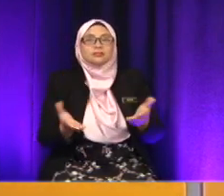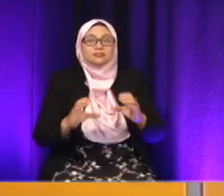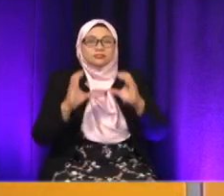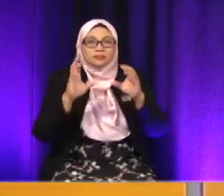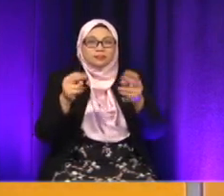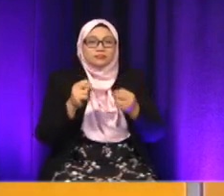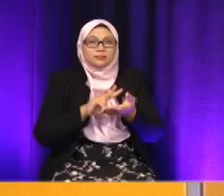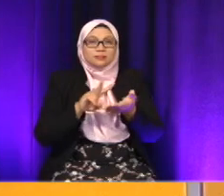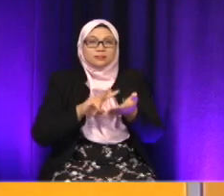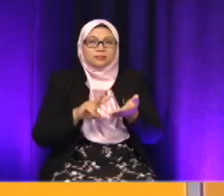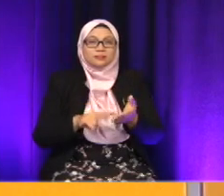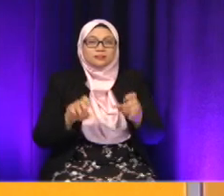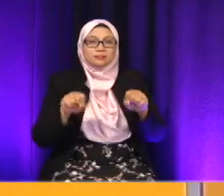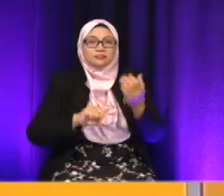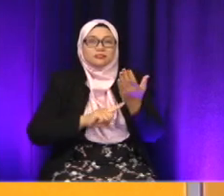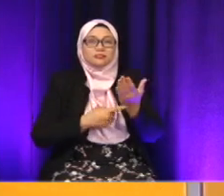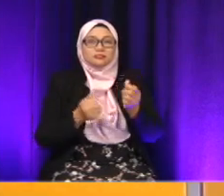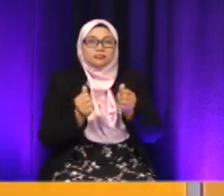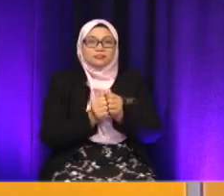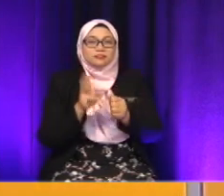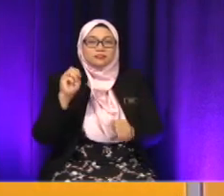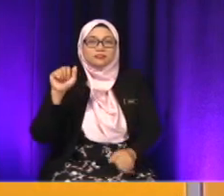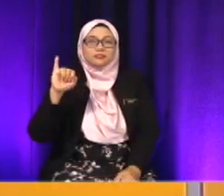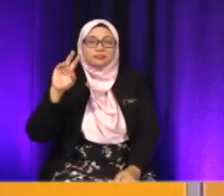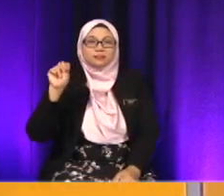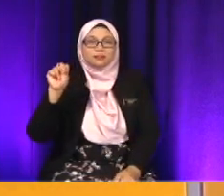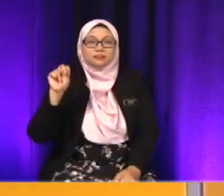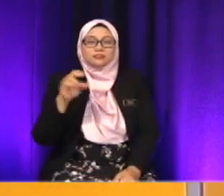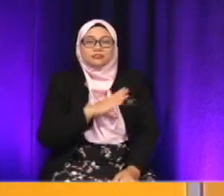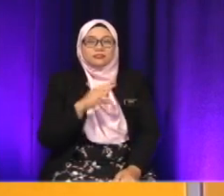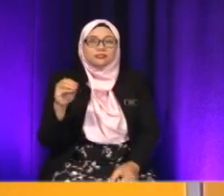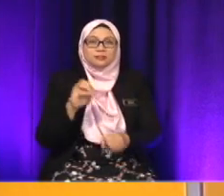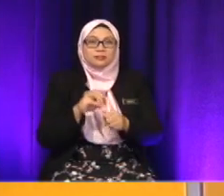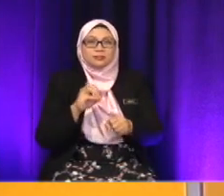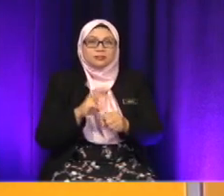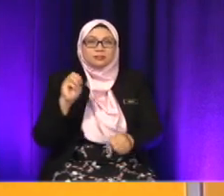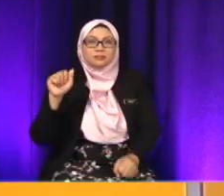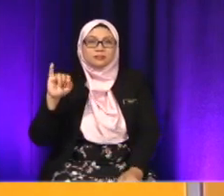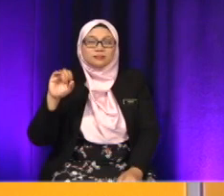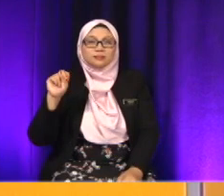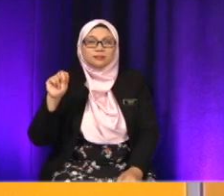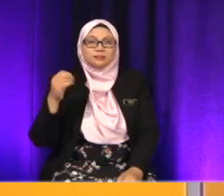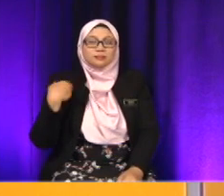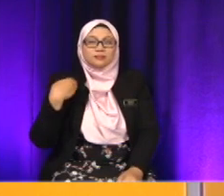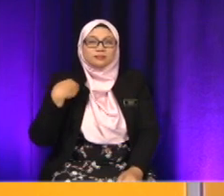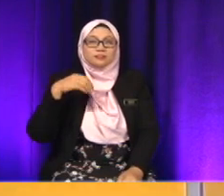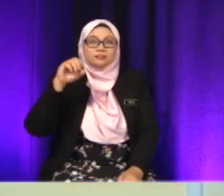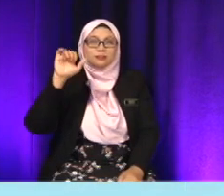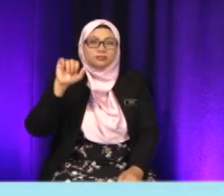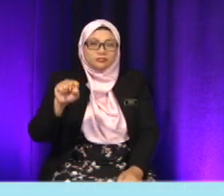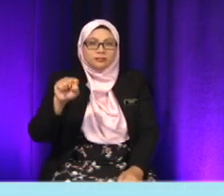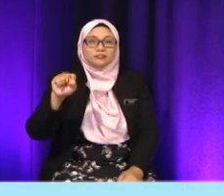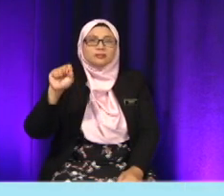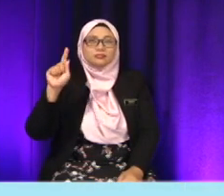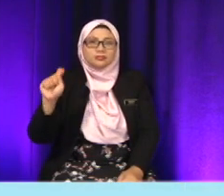dia mesti memulai dengan mie Oke mesti pemula dengan Min dan dana saat itu cara Min dia ada syntax panggilan Oke sintik